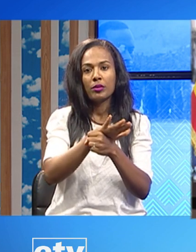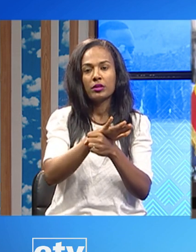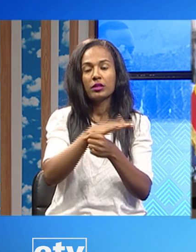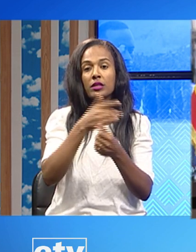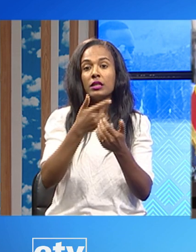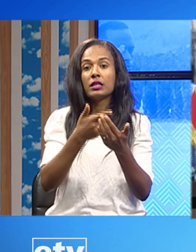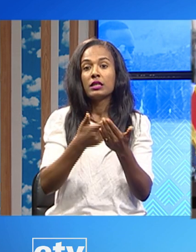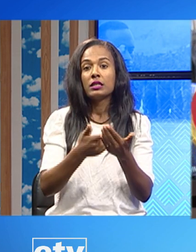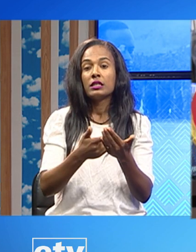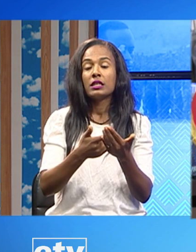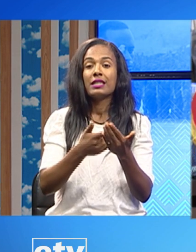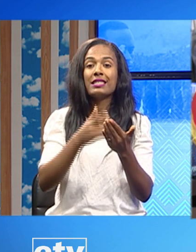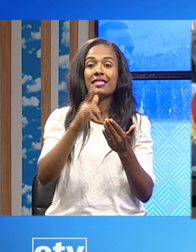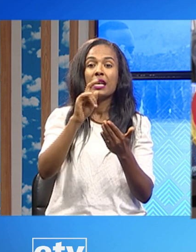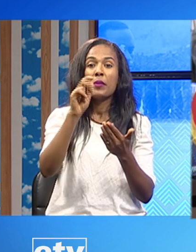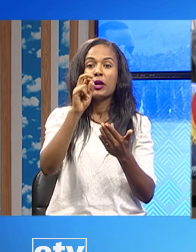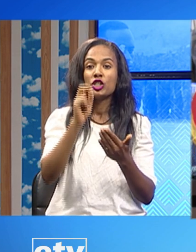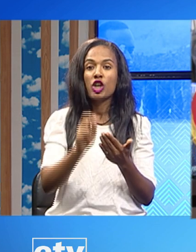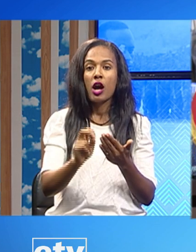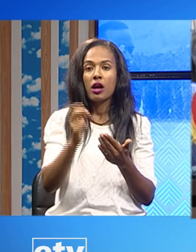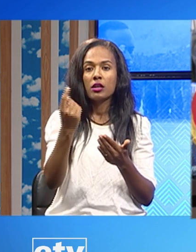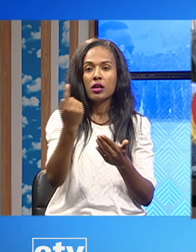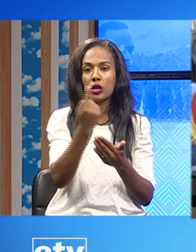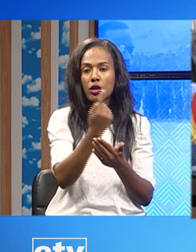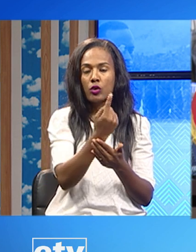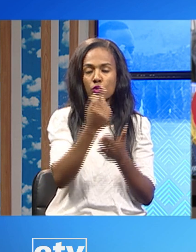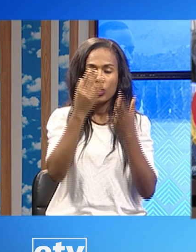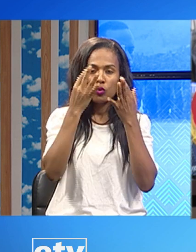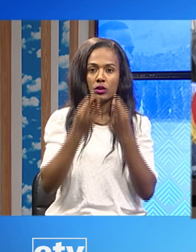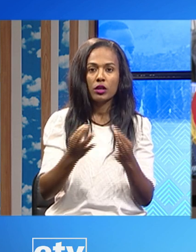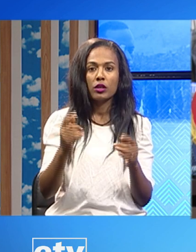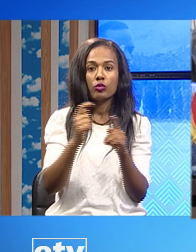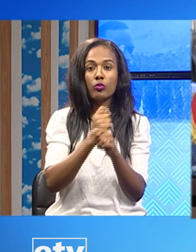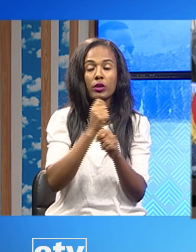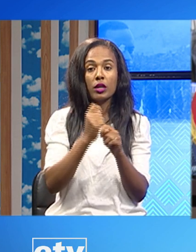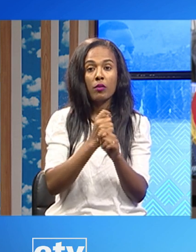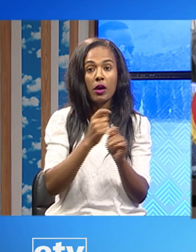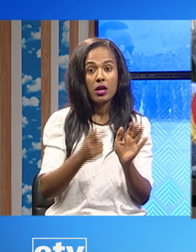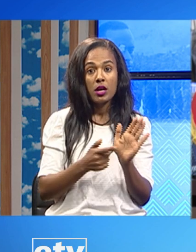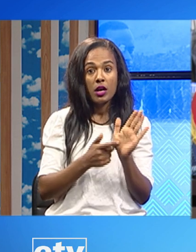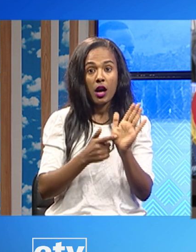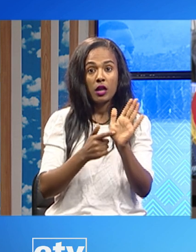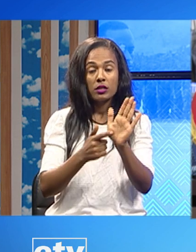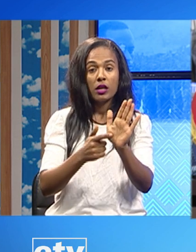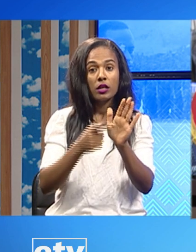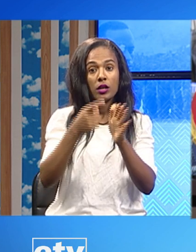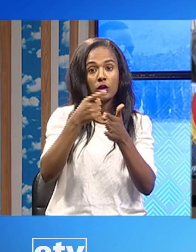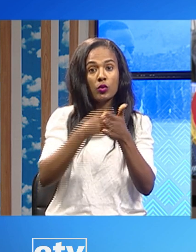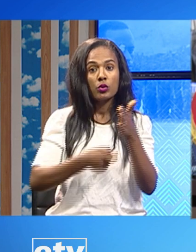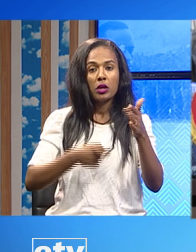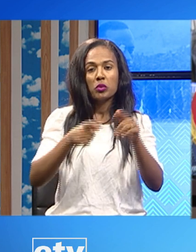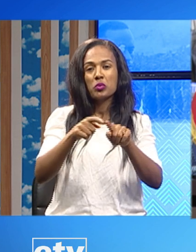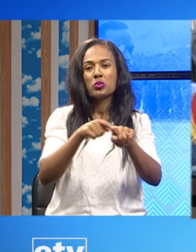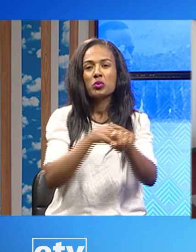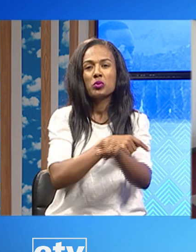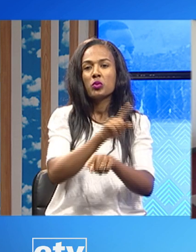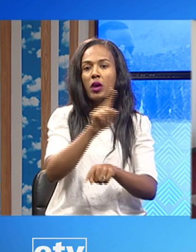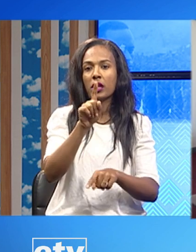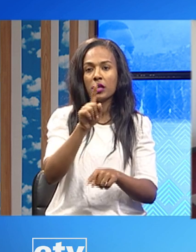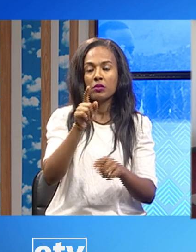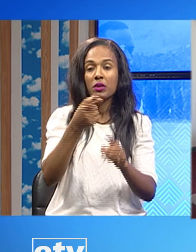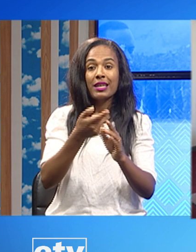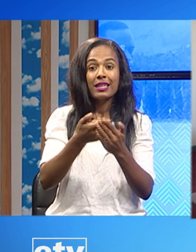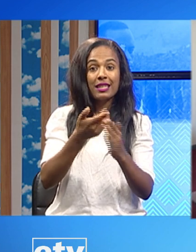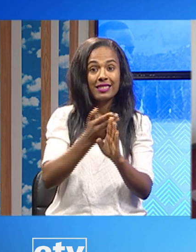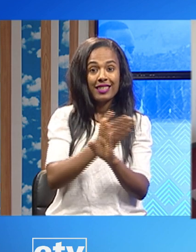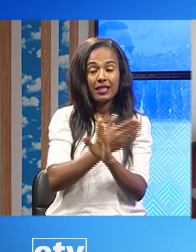ለዚህ ህልውና ዘመቻ እያንዳንዱ አካል ቁርጠኝነቱን በተግባር ካሳየ ውጤቱ ሩቅ አይሆንም የሚል እምነት ነው ያለኝ። ከዚህ